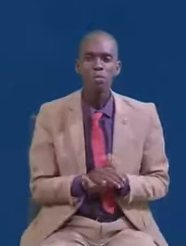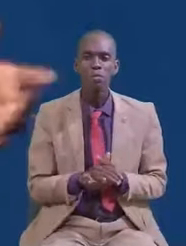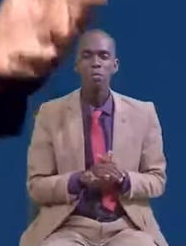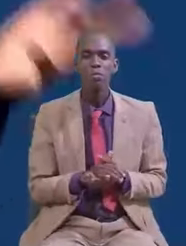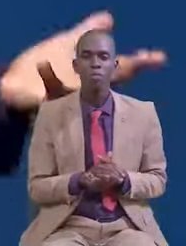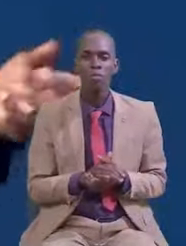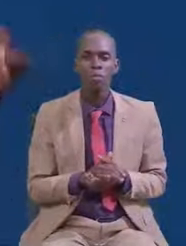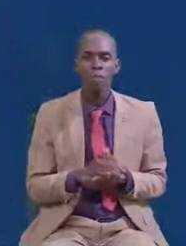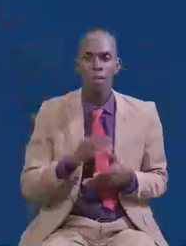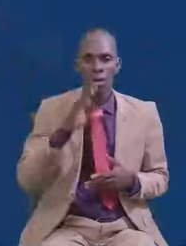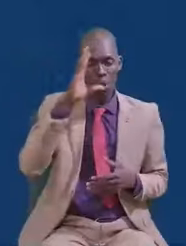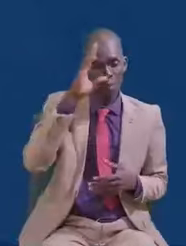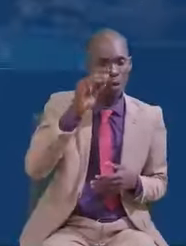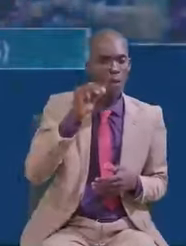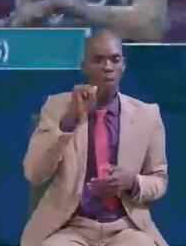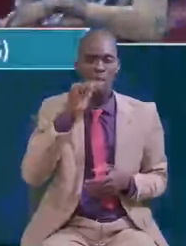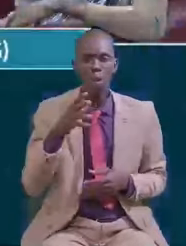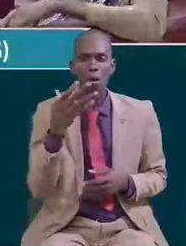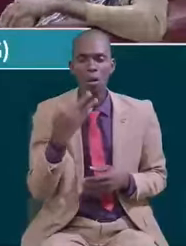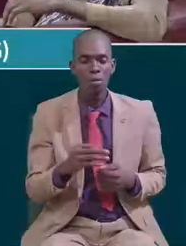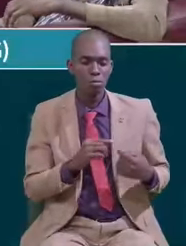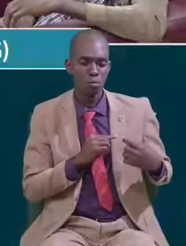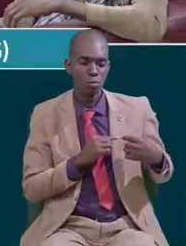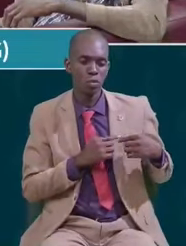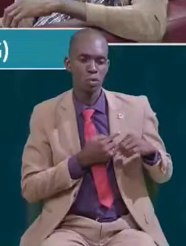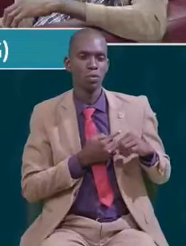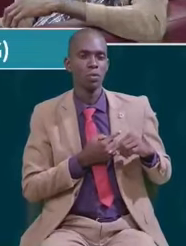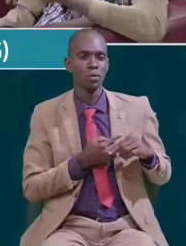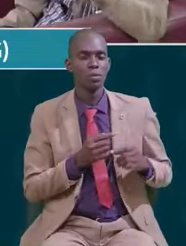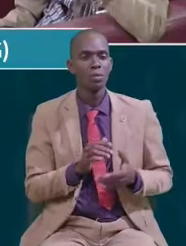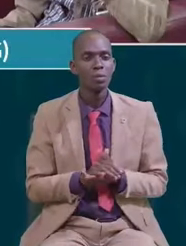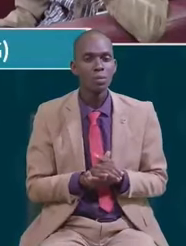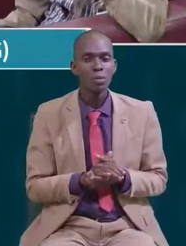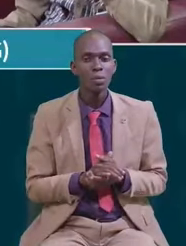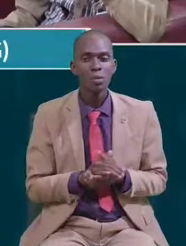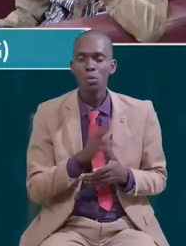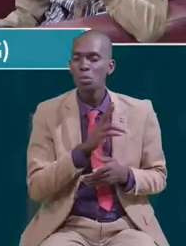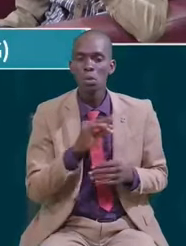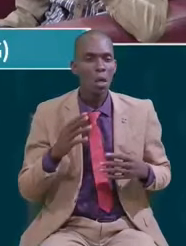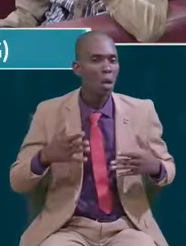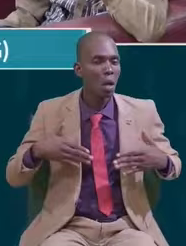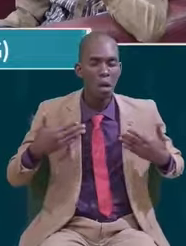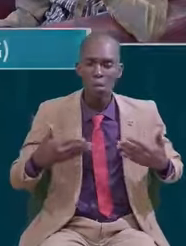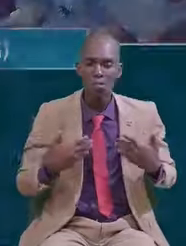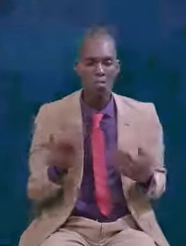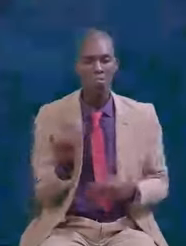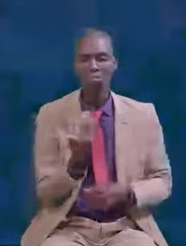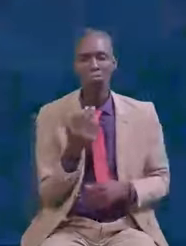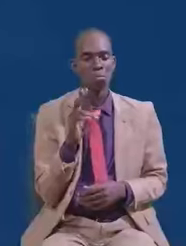Un homme, une femme de douleur, il n'y a pas de joie. Il n'y a pas